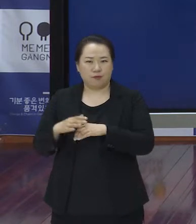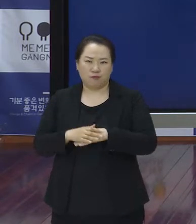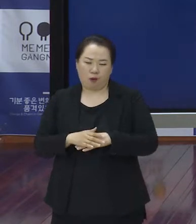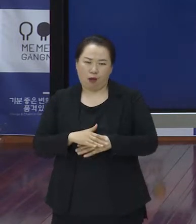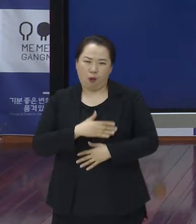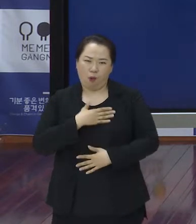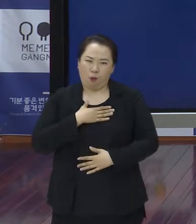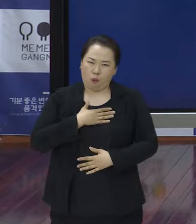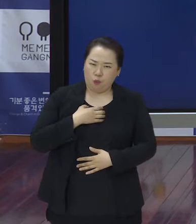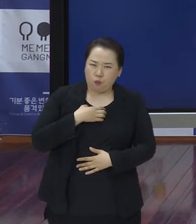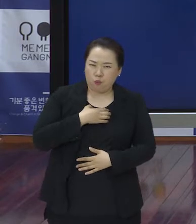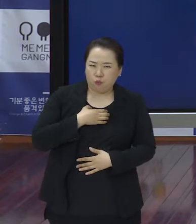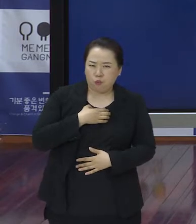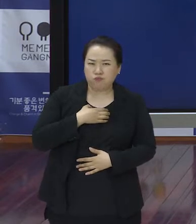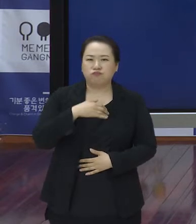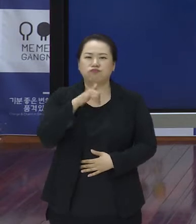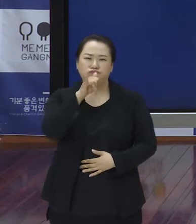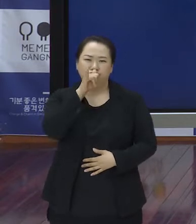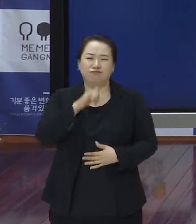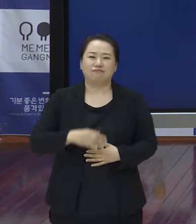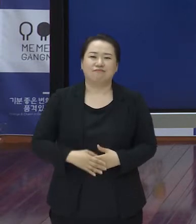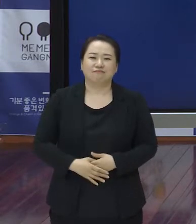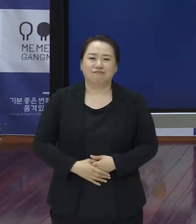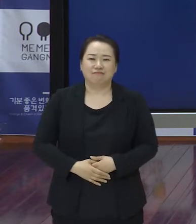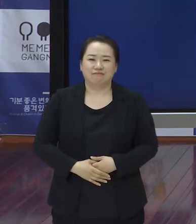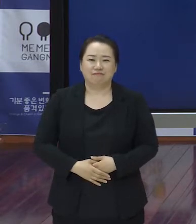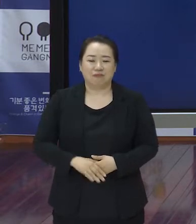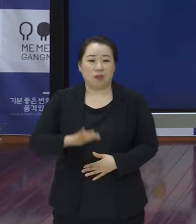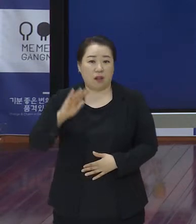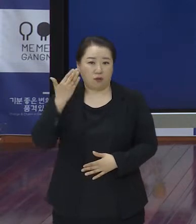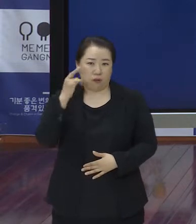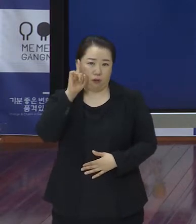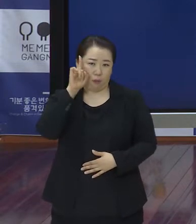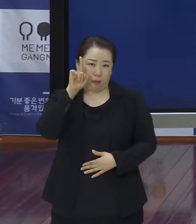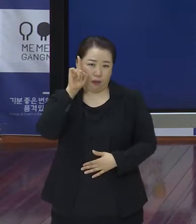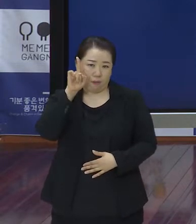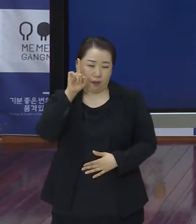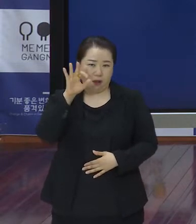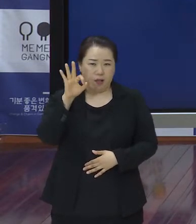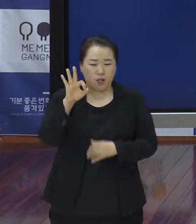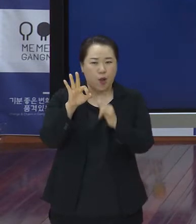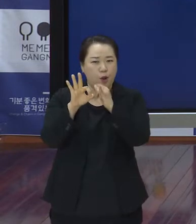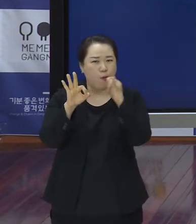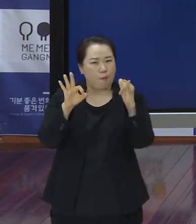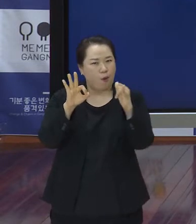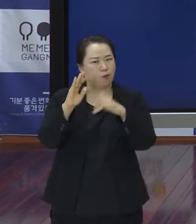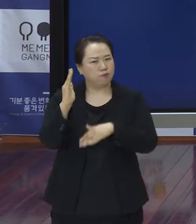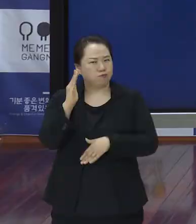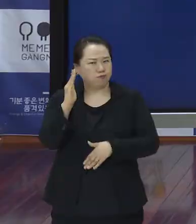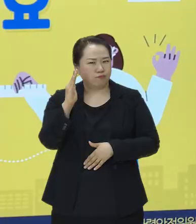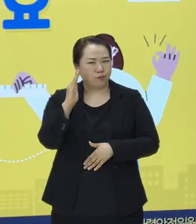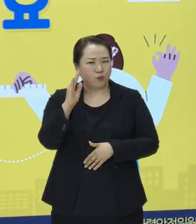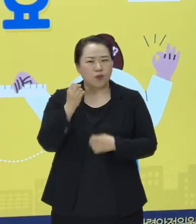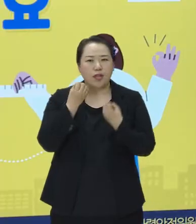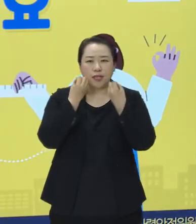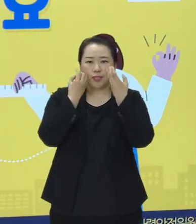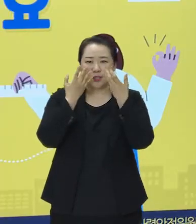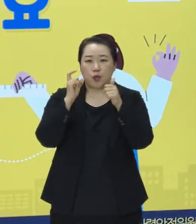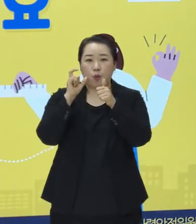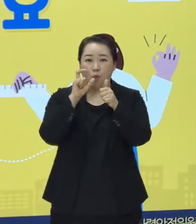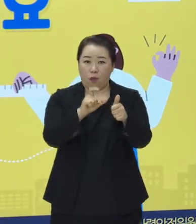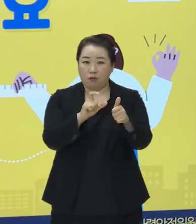바짝 긴장하지 않을 수 없습니다. 최근 매일 10명 안팎의 신규 확진자